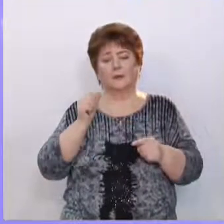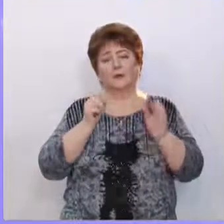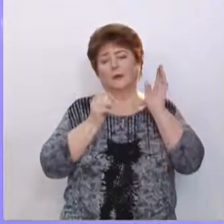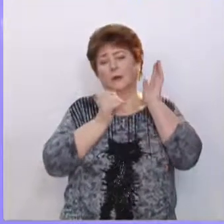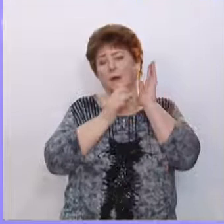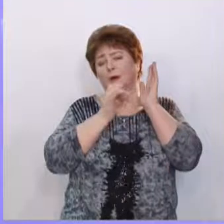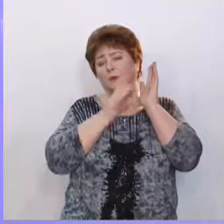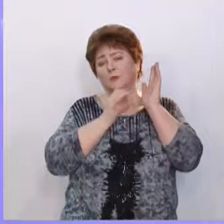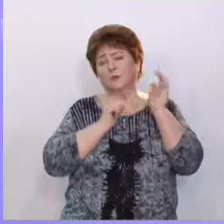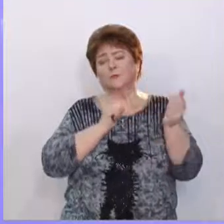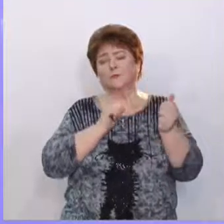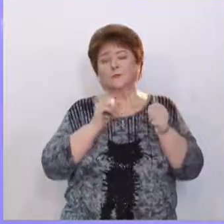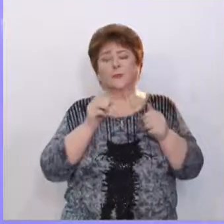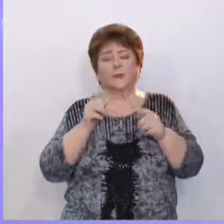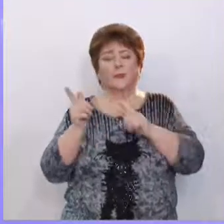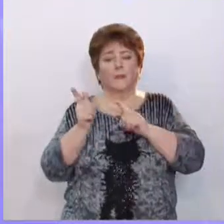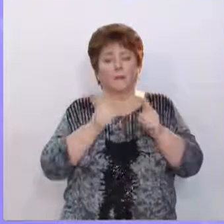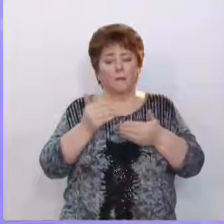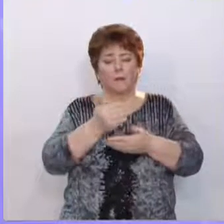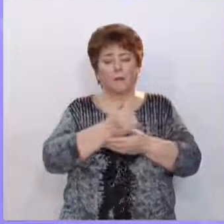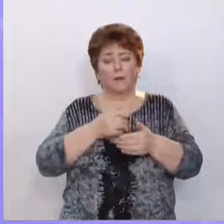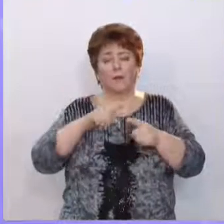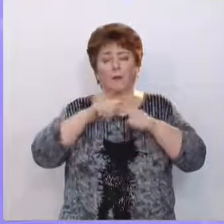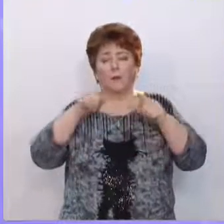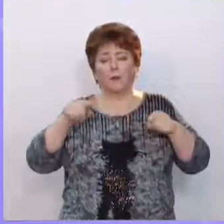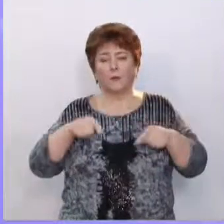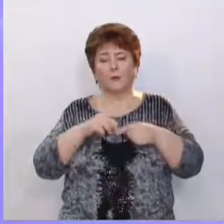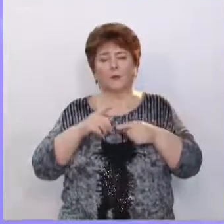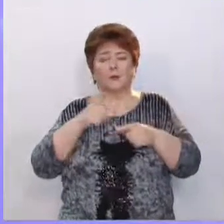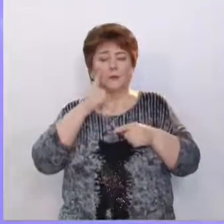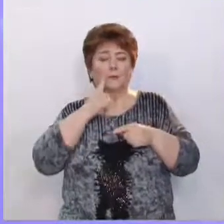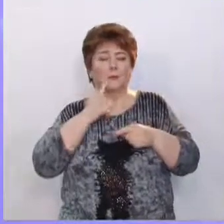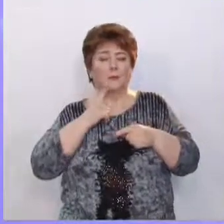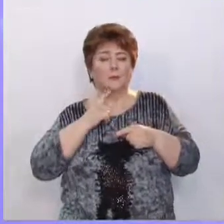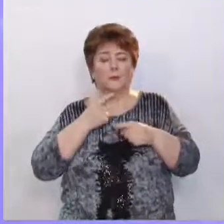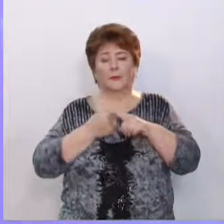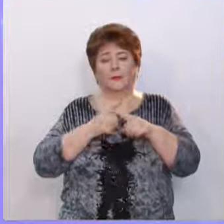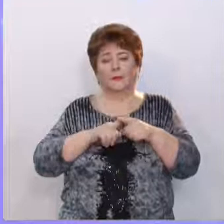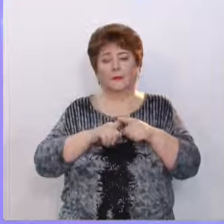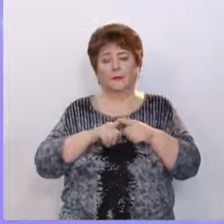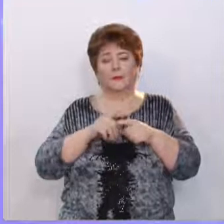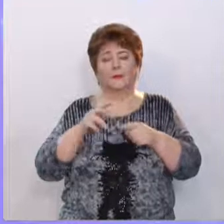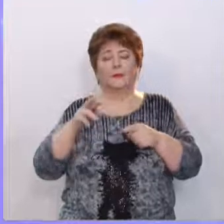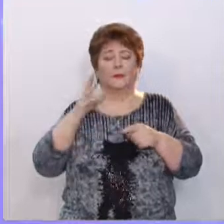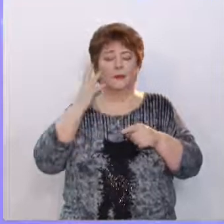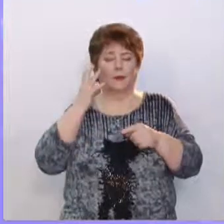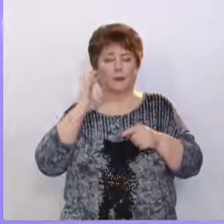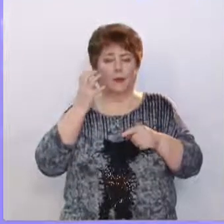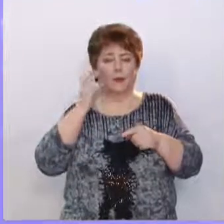арбуз. Спелая, круглая, сочная – это яблоко.